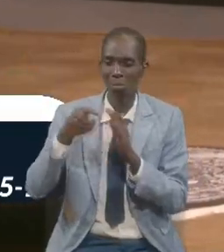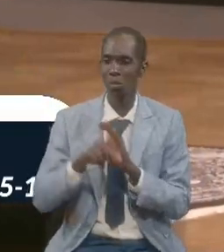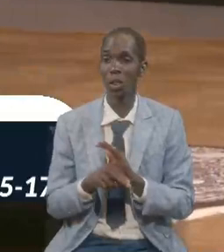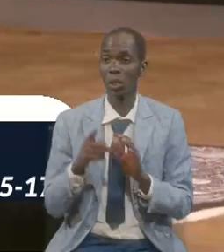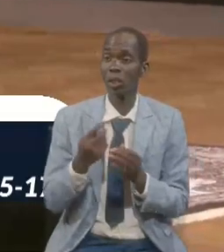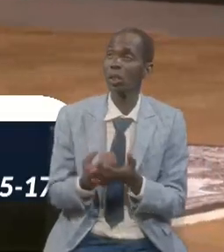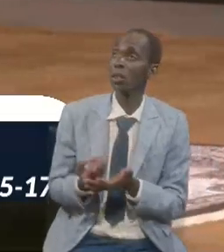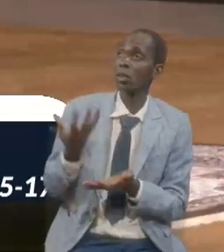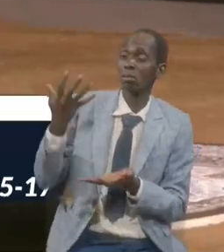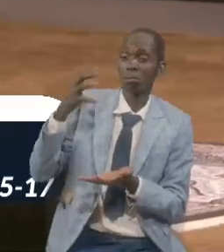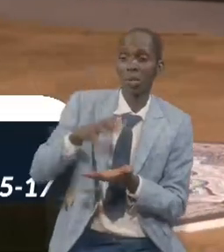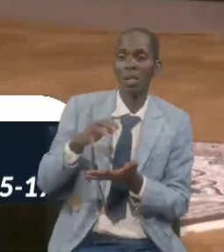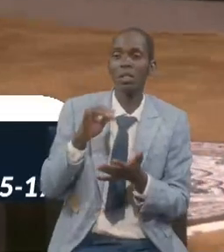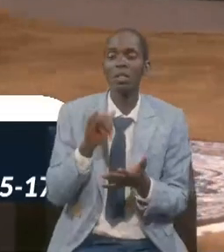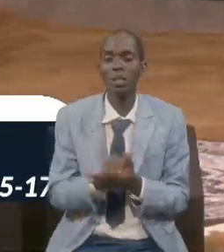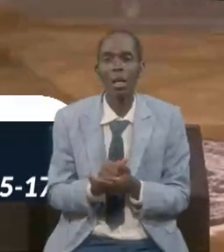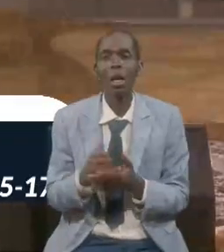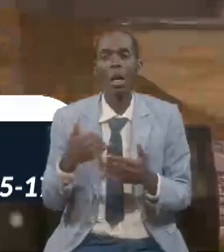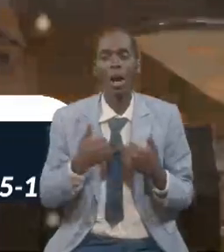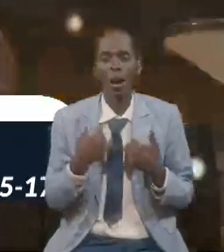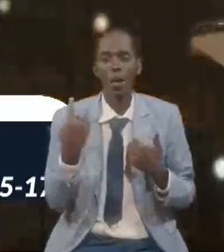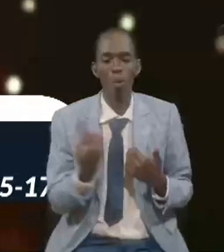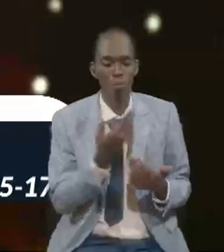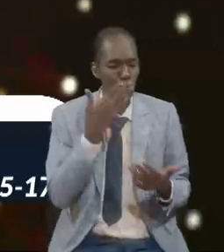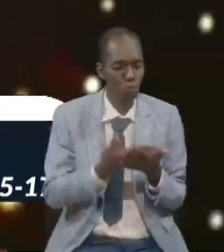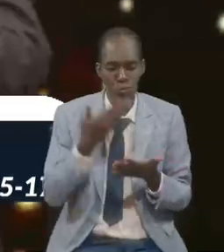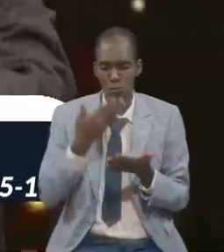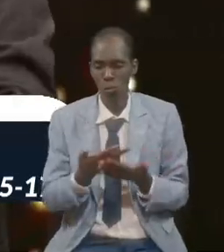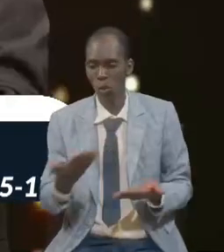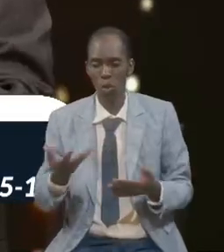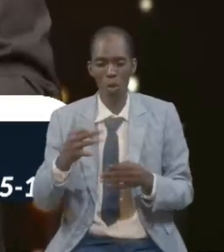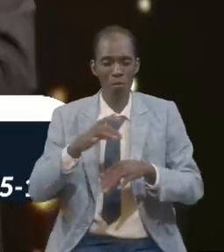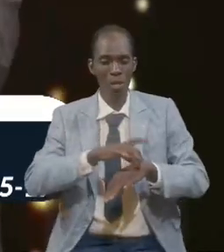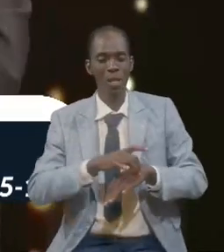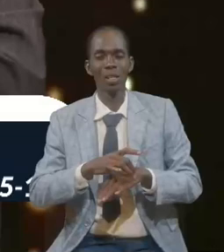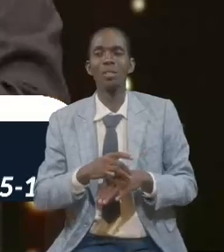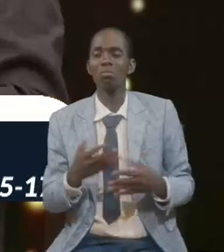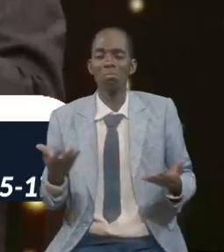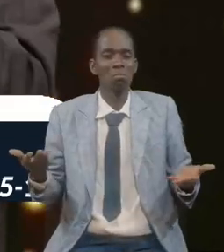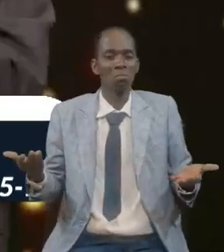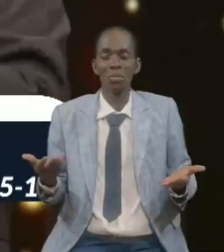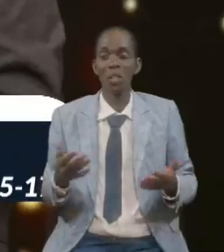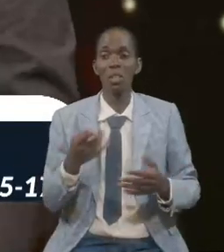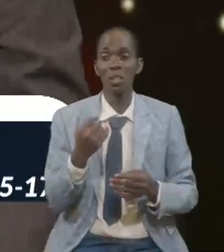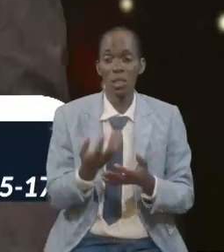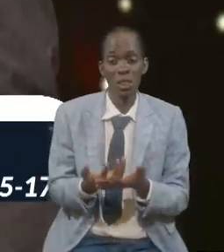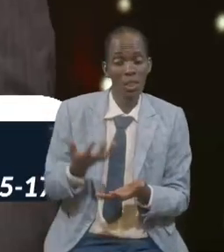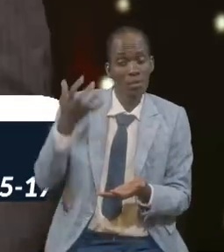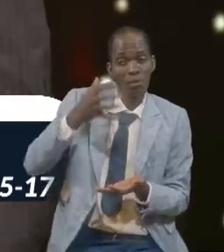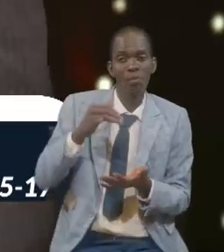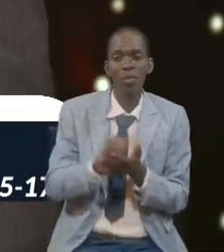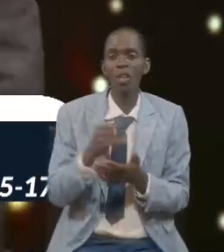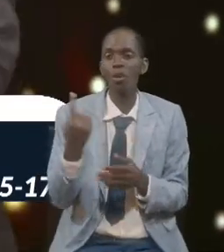le riche qui n'a que les bonnes choses du monde qui sont comme une herbe,